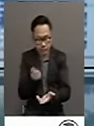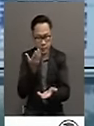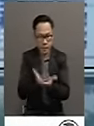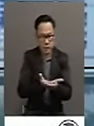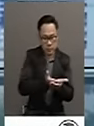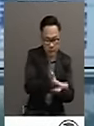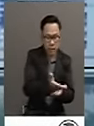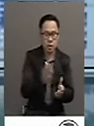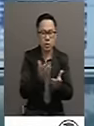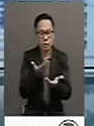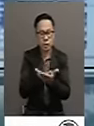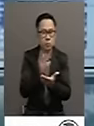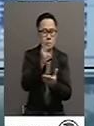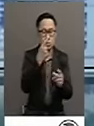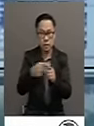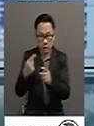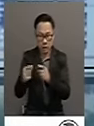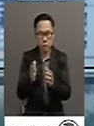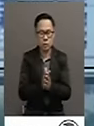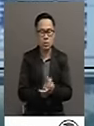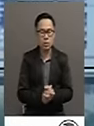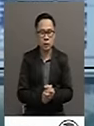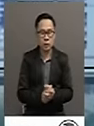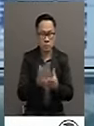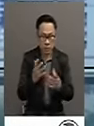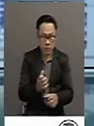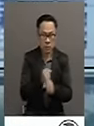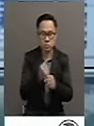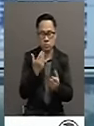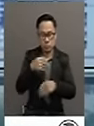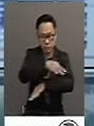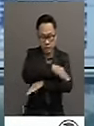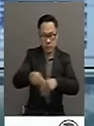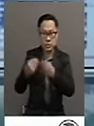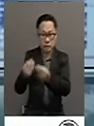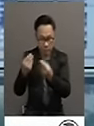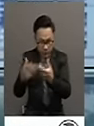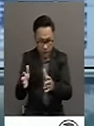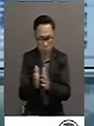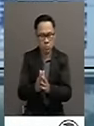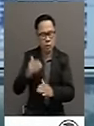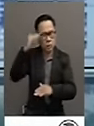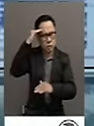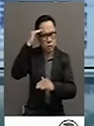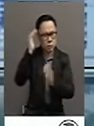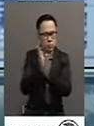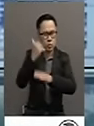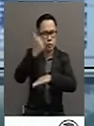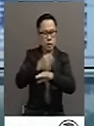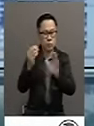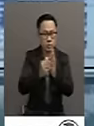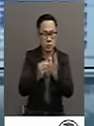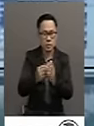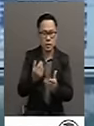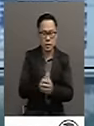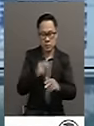แล้วก็ตัวของหนี้สินยื่นไปแล้วครับปรากฏว่ามันมีส่วนหนึ่งรายได้ของพลตำรวจโทสานิทนะครับมาจากการ